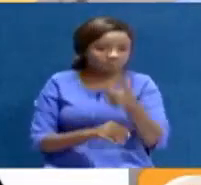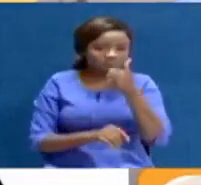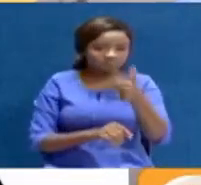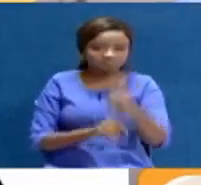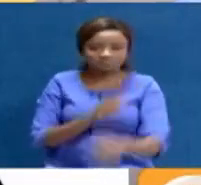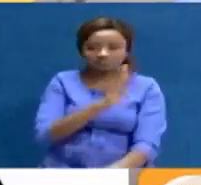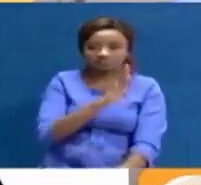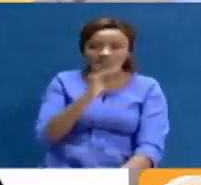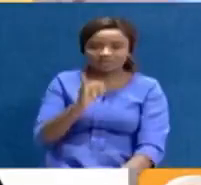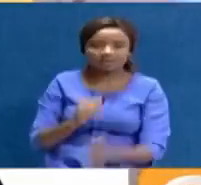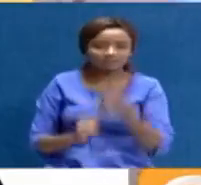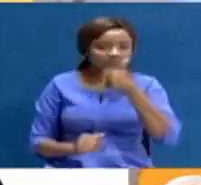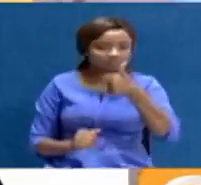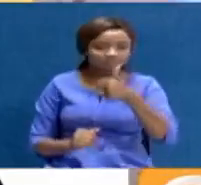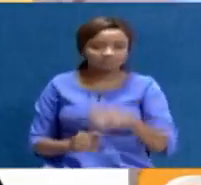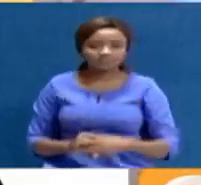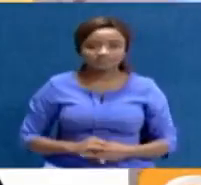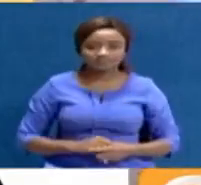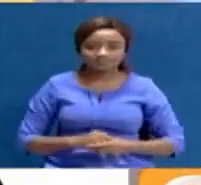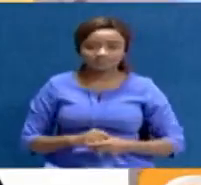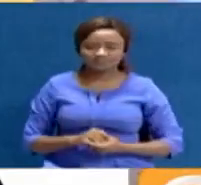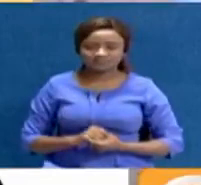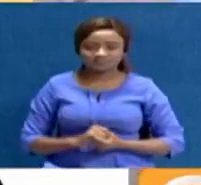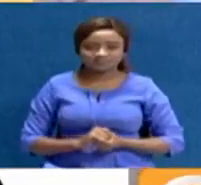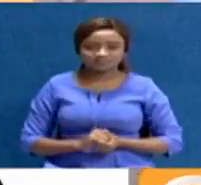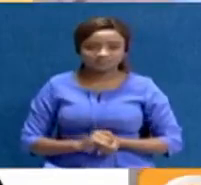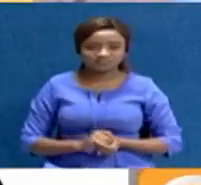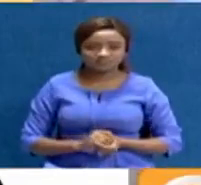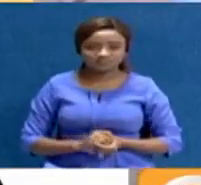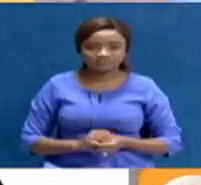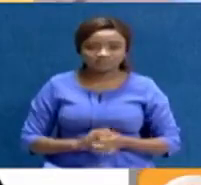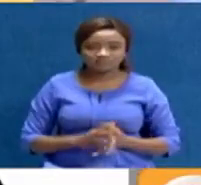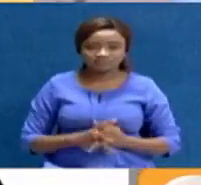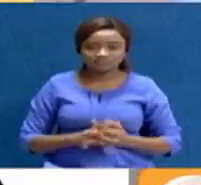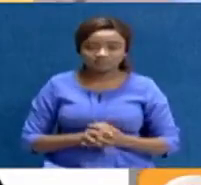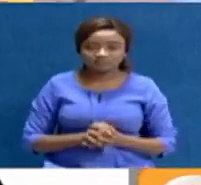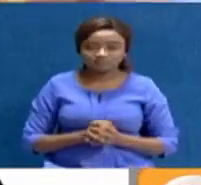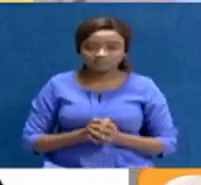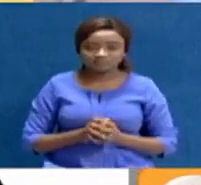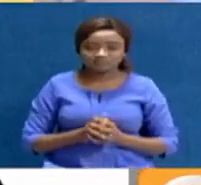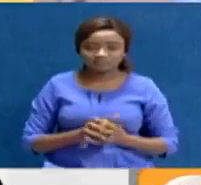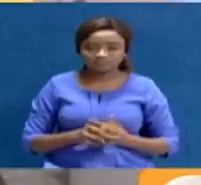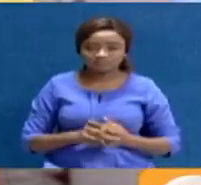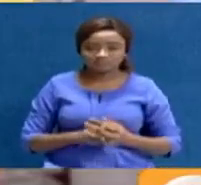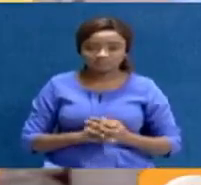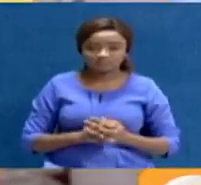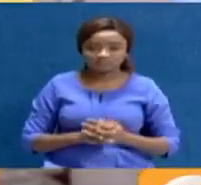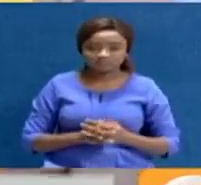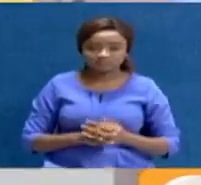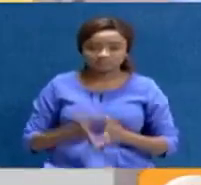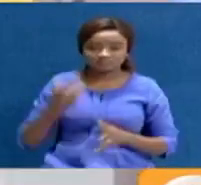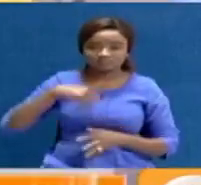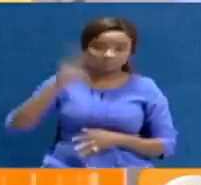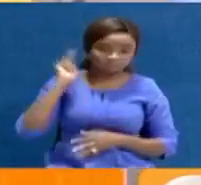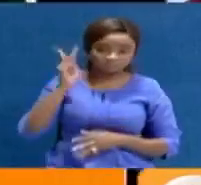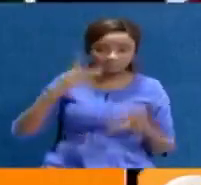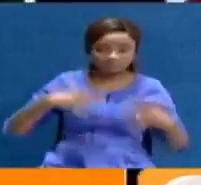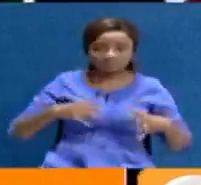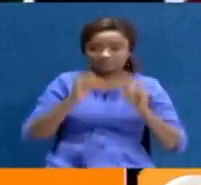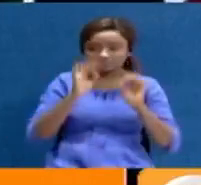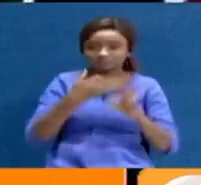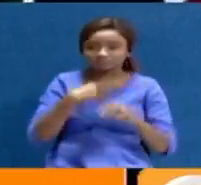BBI. Kama hatuna hiyo, we are not going to support anything ambayo ni kwingine. Kama sisi Kisii hatuna